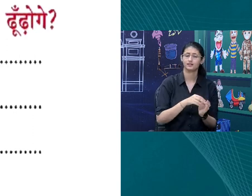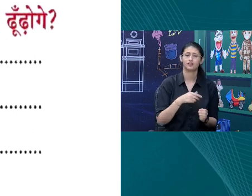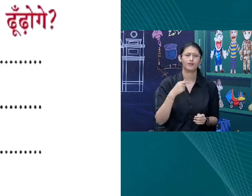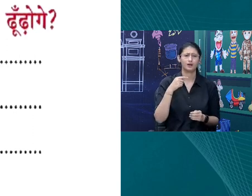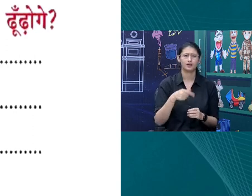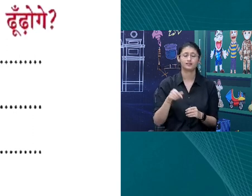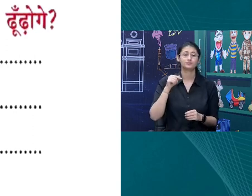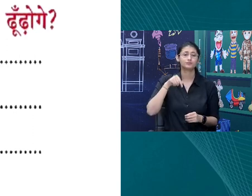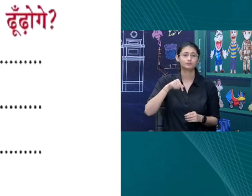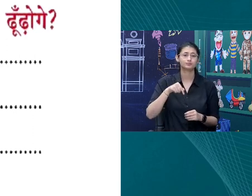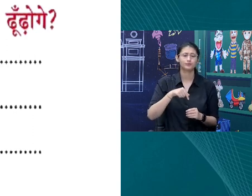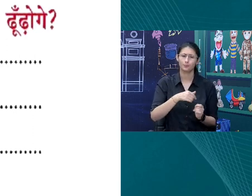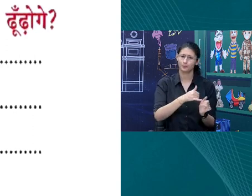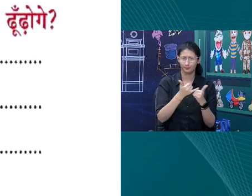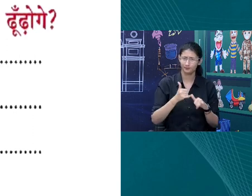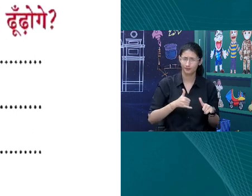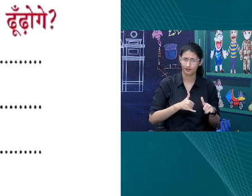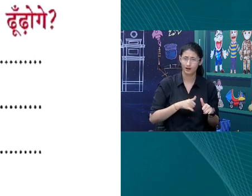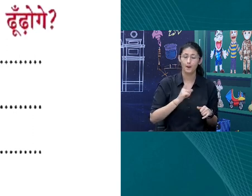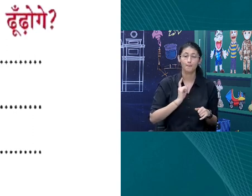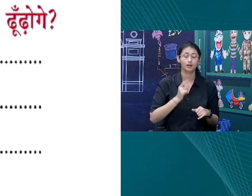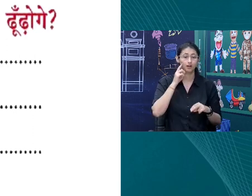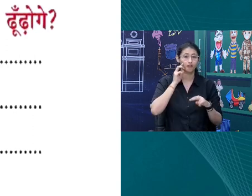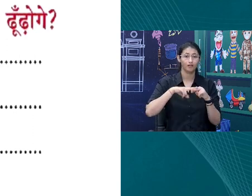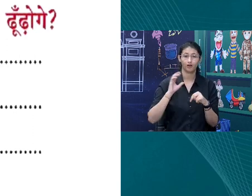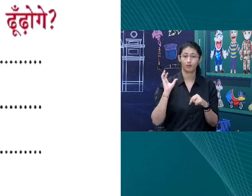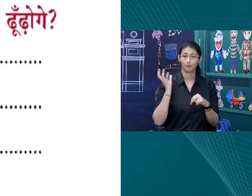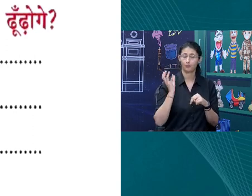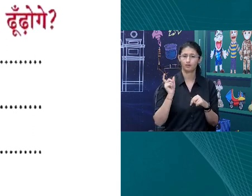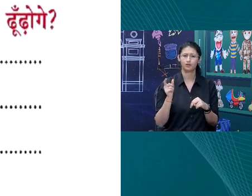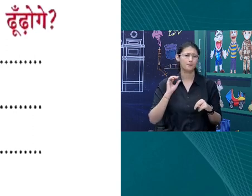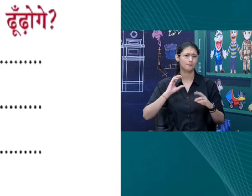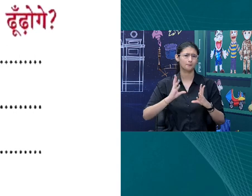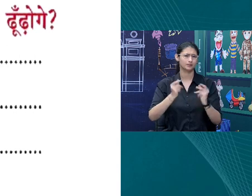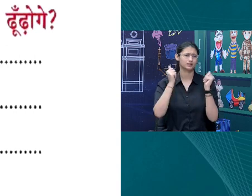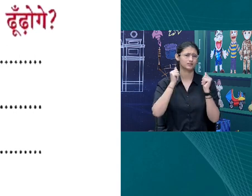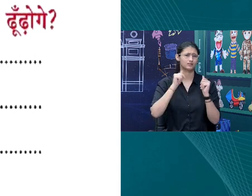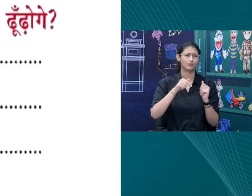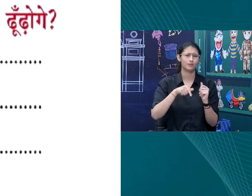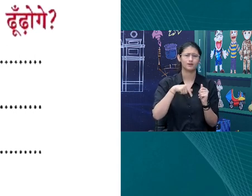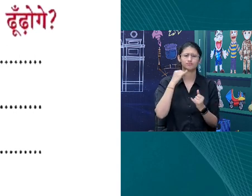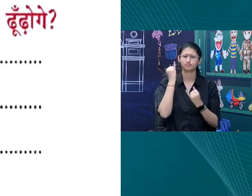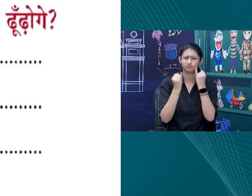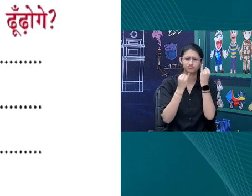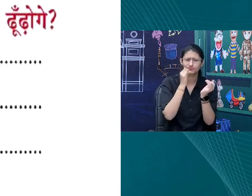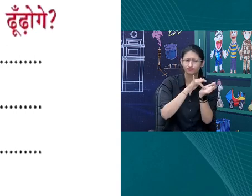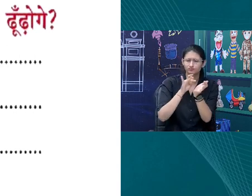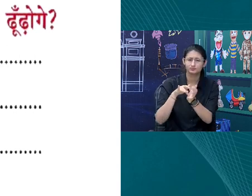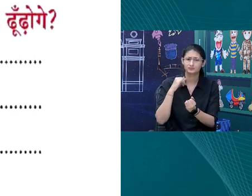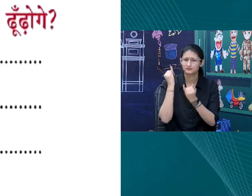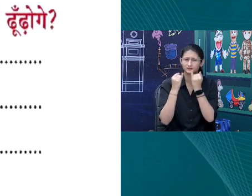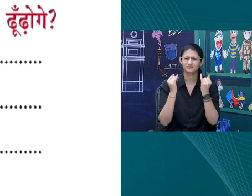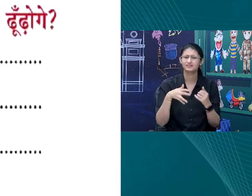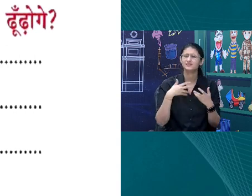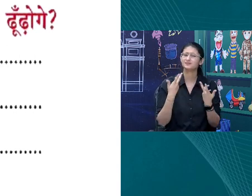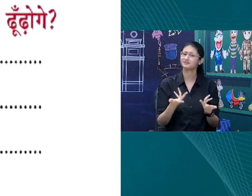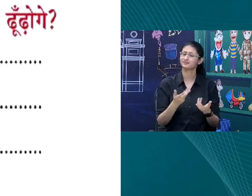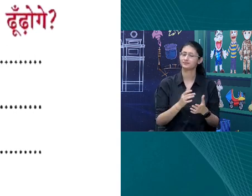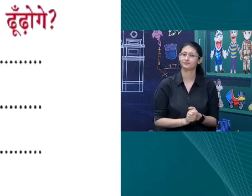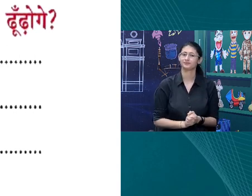गेंद खो गई तो आप उसे कहां ढूंढेंगे तो राहुल जी ही आज हमारे लिए हमारे क्लास वैन के स्टूडेंट हैं राहुल जी आप बताएंगे अगर